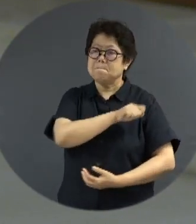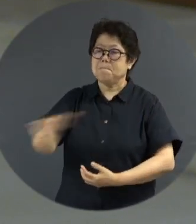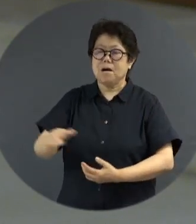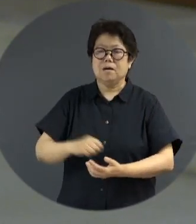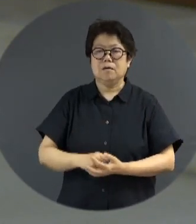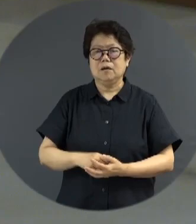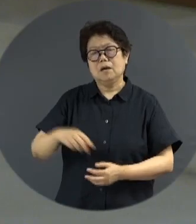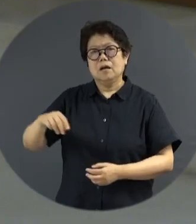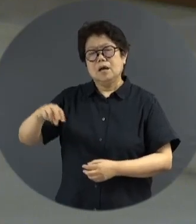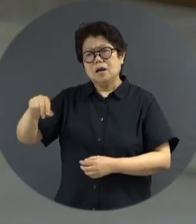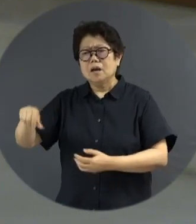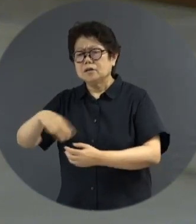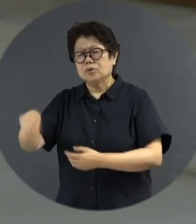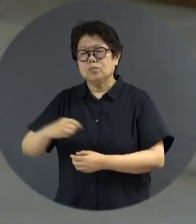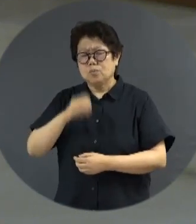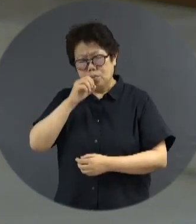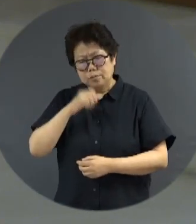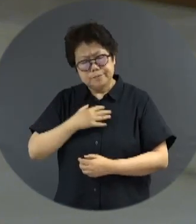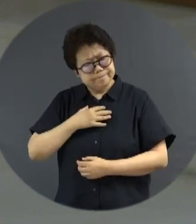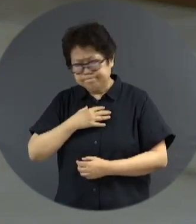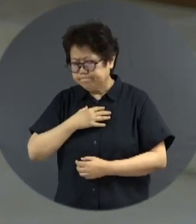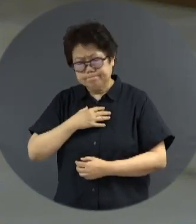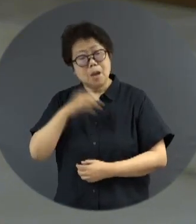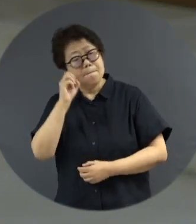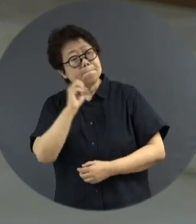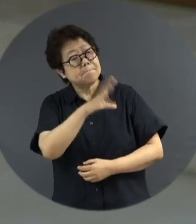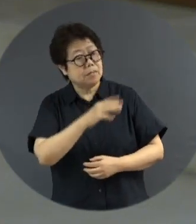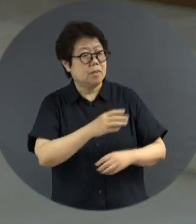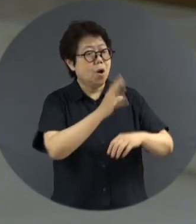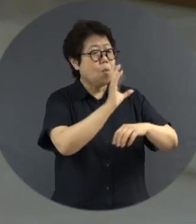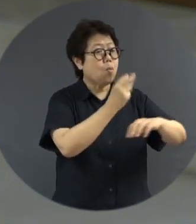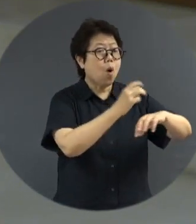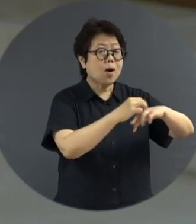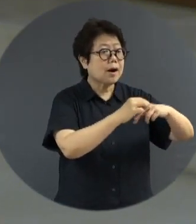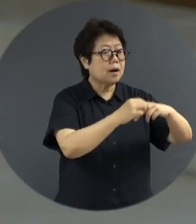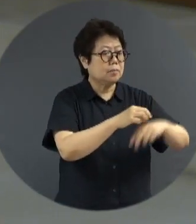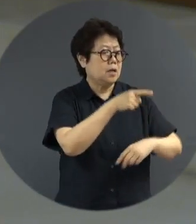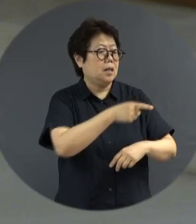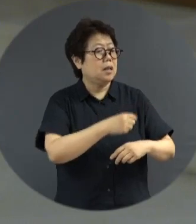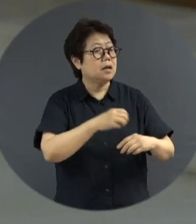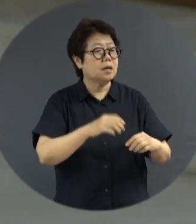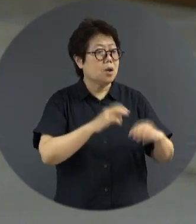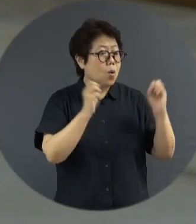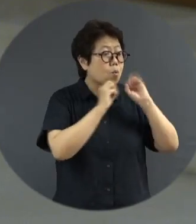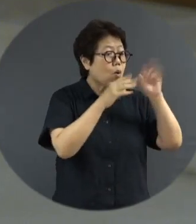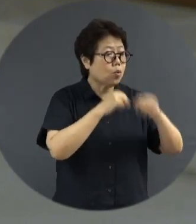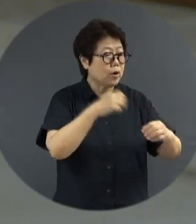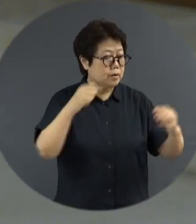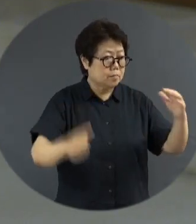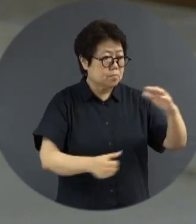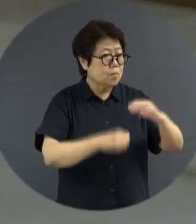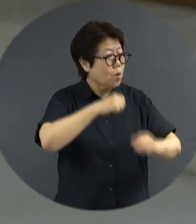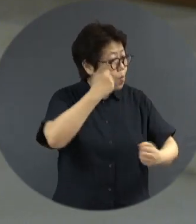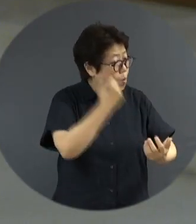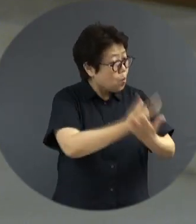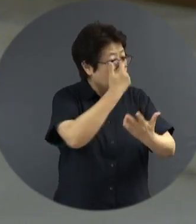泥土听完之后，他摇摇头，然后问他，黄金，你虽然家是这么荣耀和高贵，但你